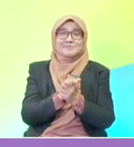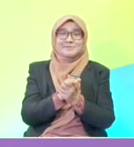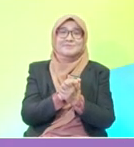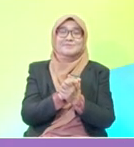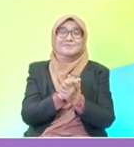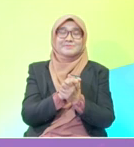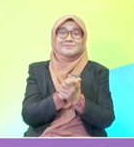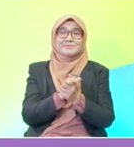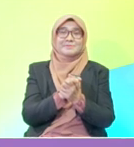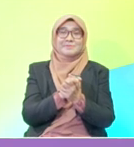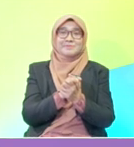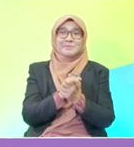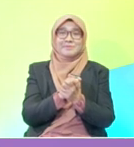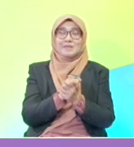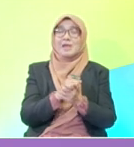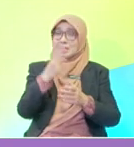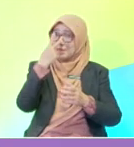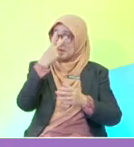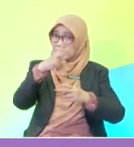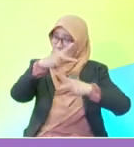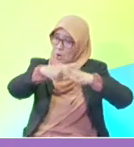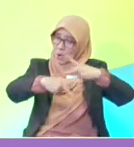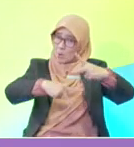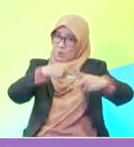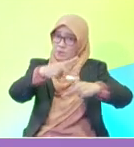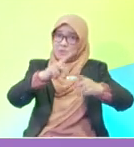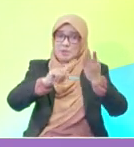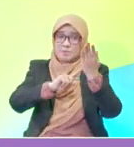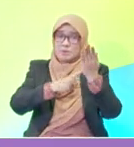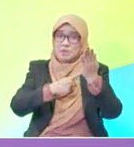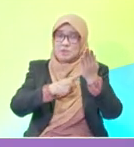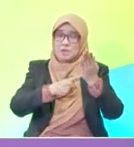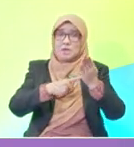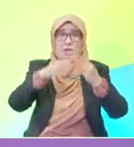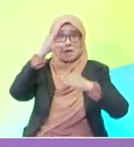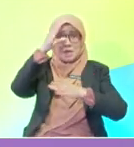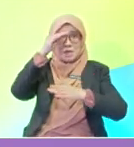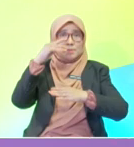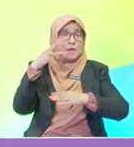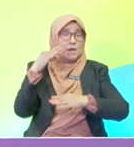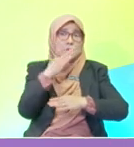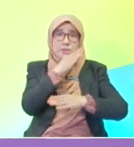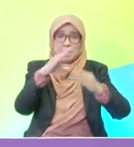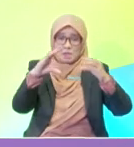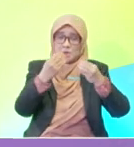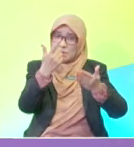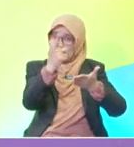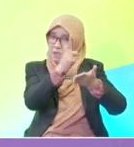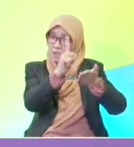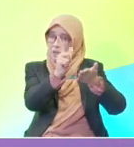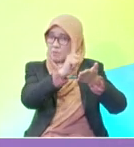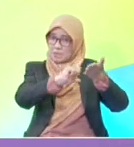Fizi, okey, kita tengok kepada proses tadi. Okey, mula-mula Abang Fizi buat lakaran. Ya, cikgu. Selepas buat Abang Fizi angkatkan